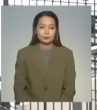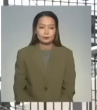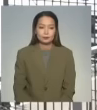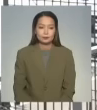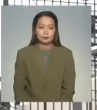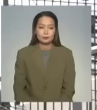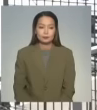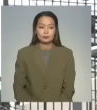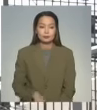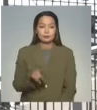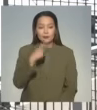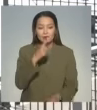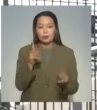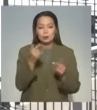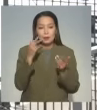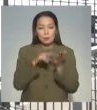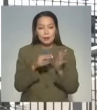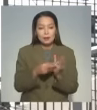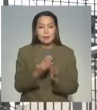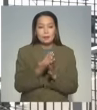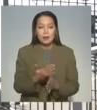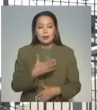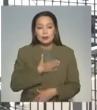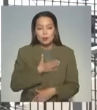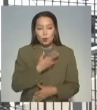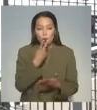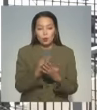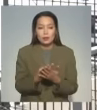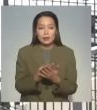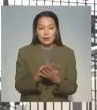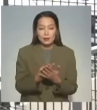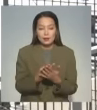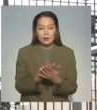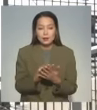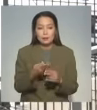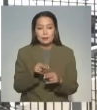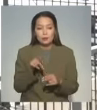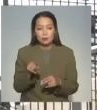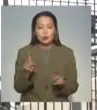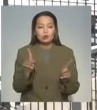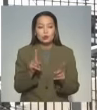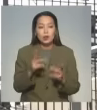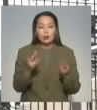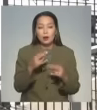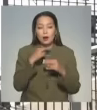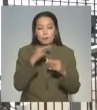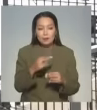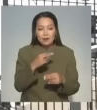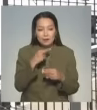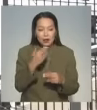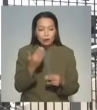Тот алгоритм, который мы сегодня отрабатывали, помогает нам увидеть те моменты, на которые стоит обратить внимание,